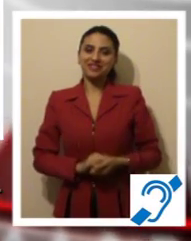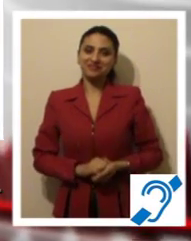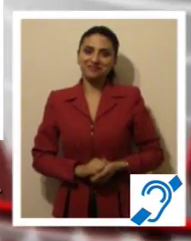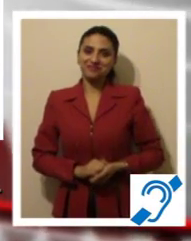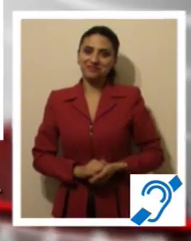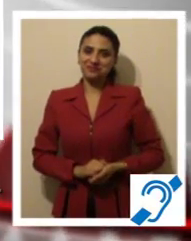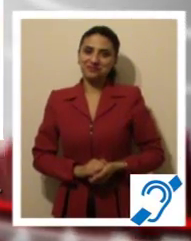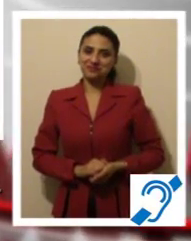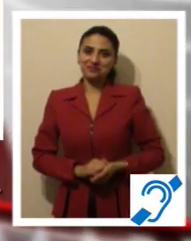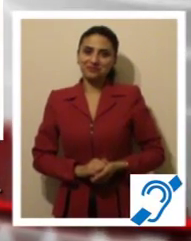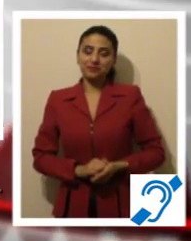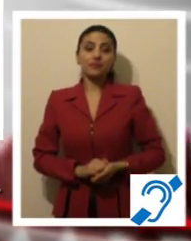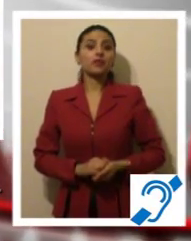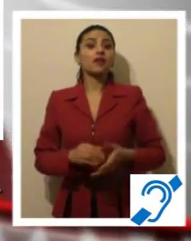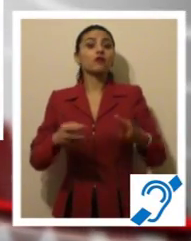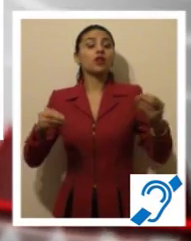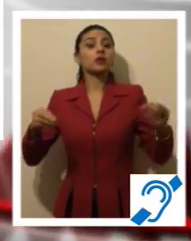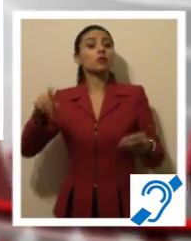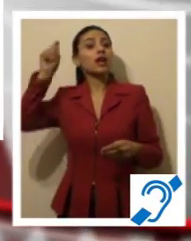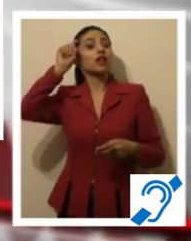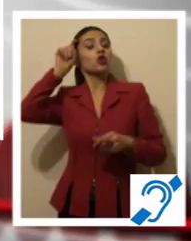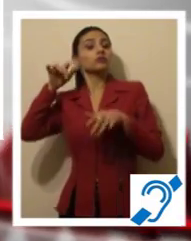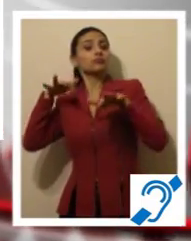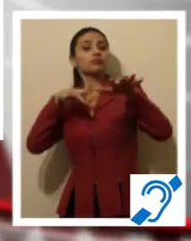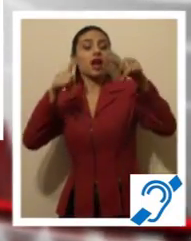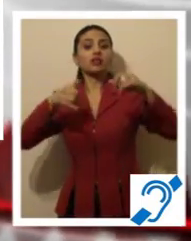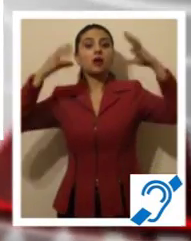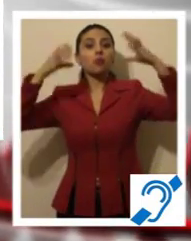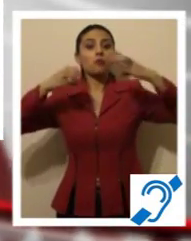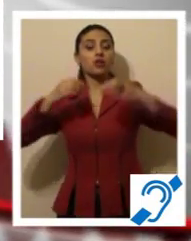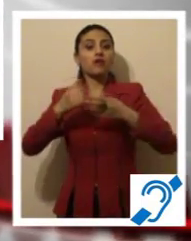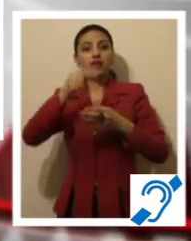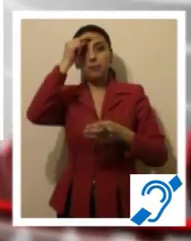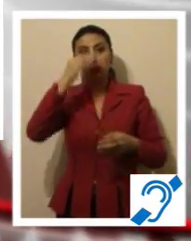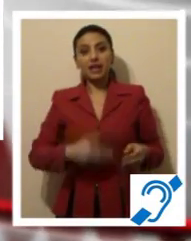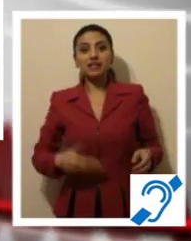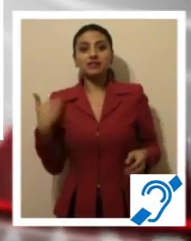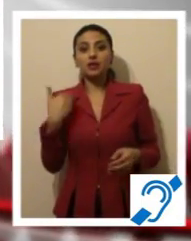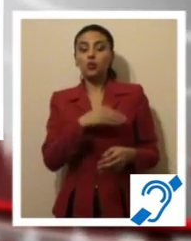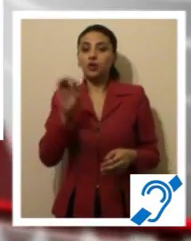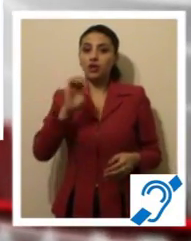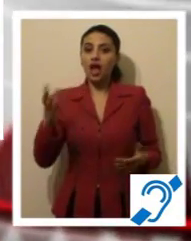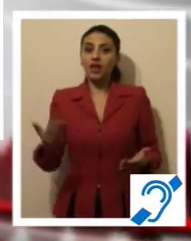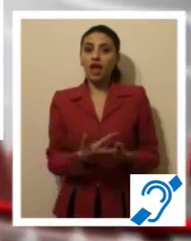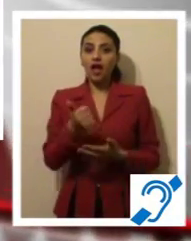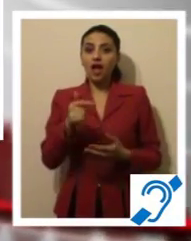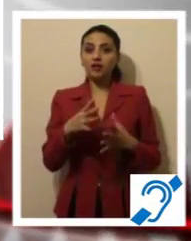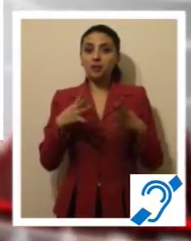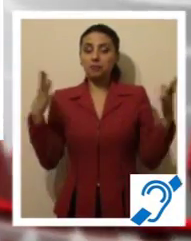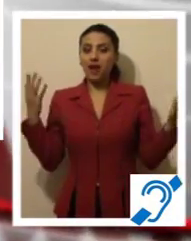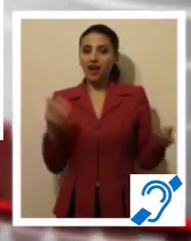ediției. Sute de credincioși au fost astăzi de bobotează la Mănăstirea Curtea de Argeș pentru a lua aghiazma mare.